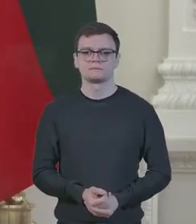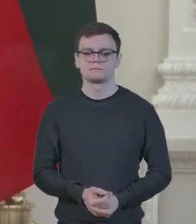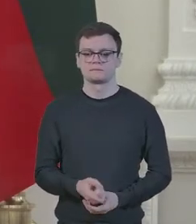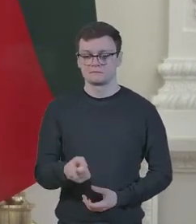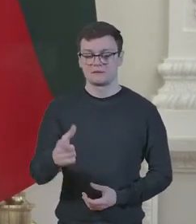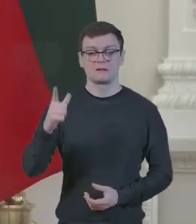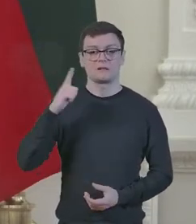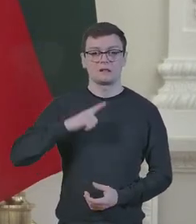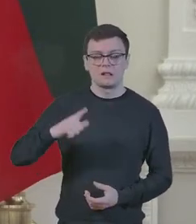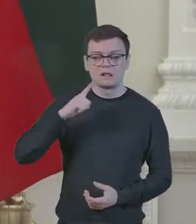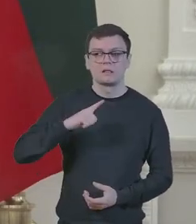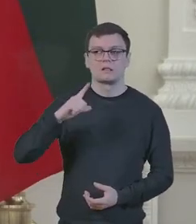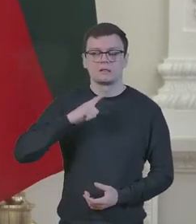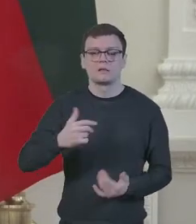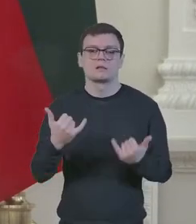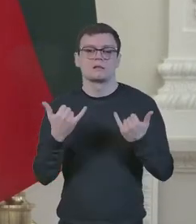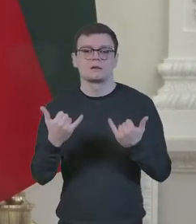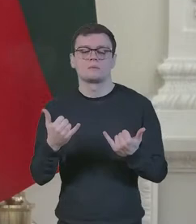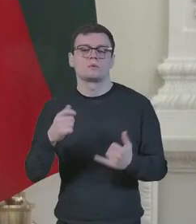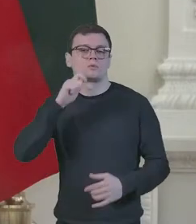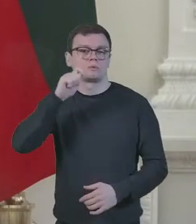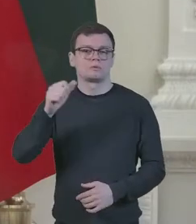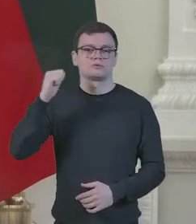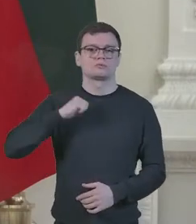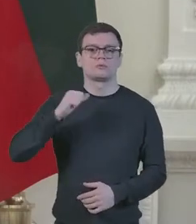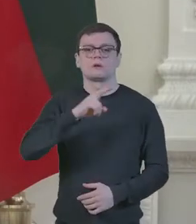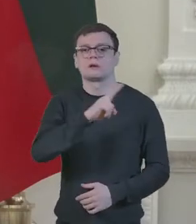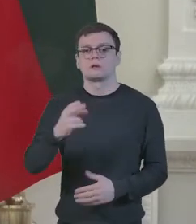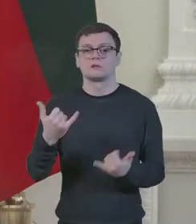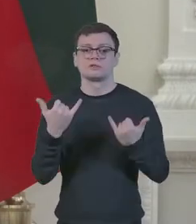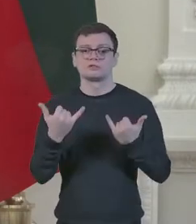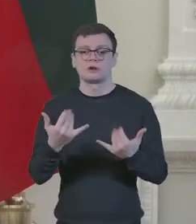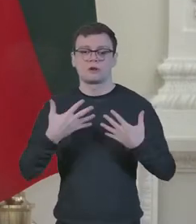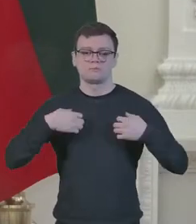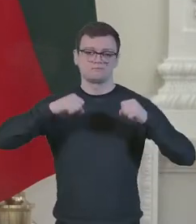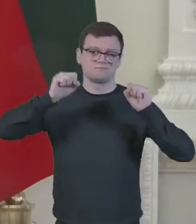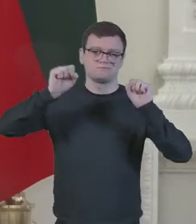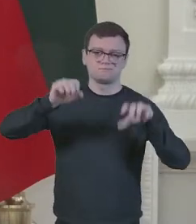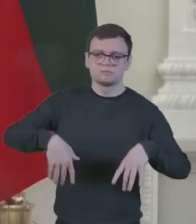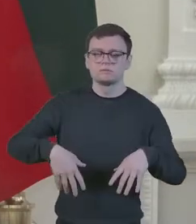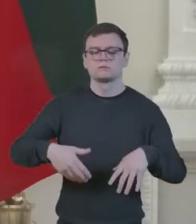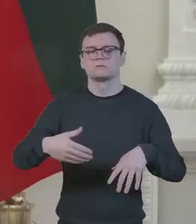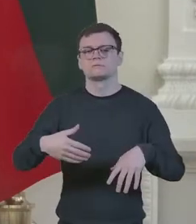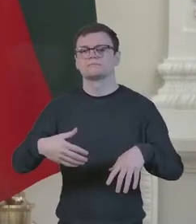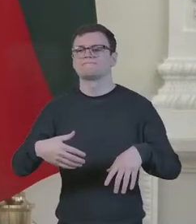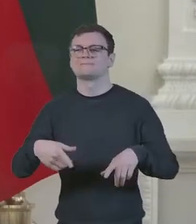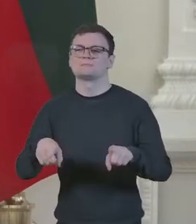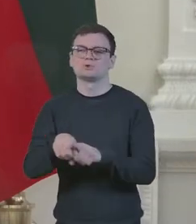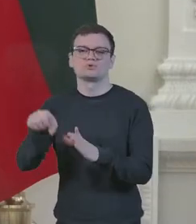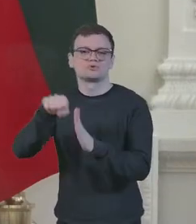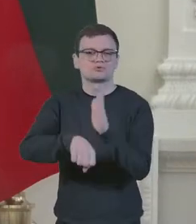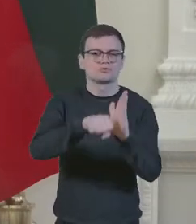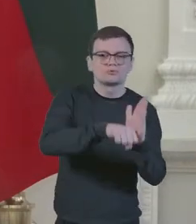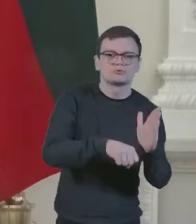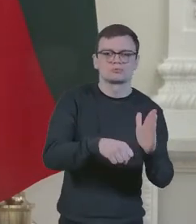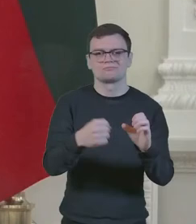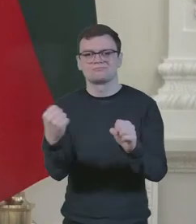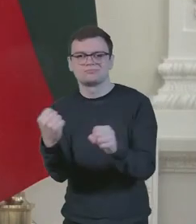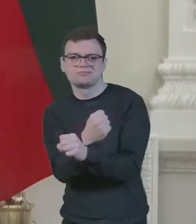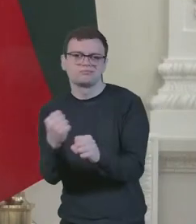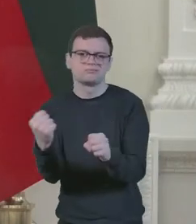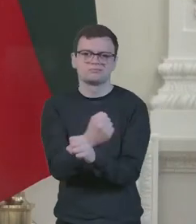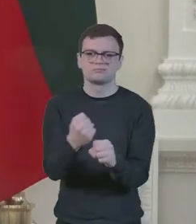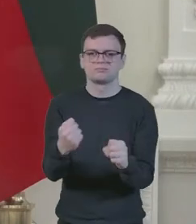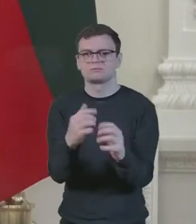laukia, nesulaukia Ukrainos žmonės, kurie šiandien aukoja savo gyvybės kovos laukose.